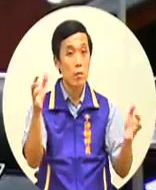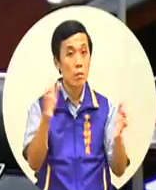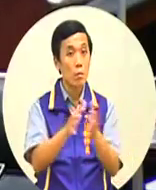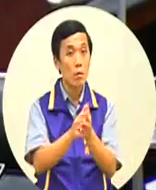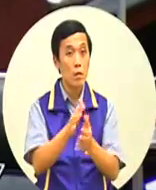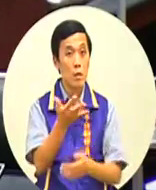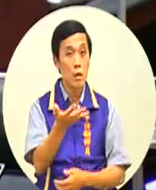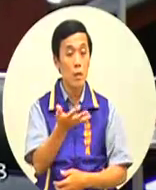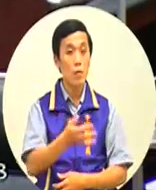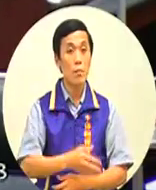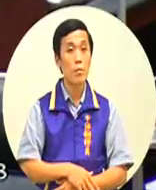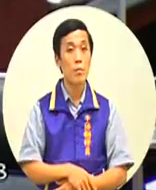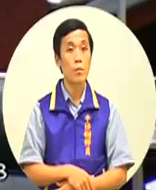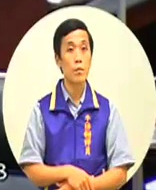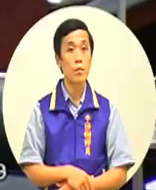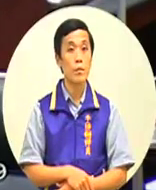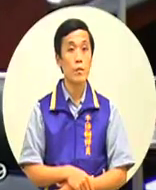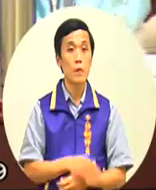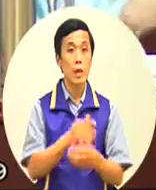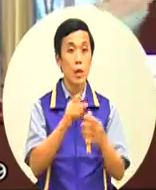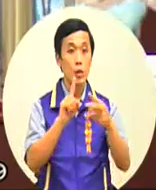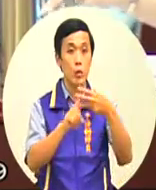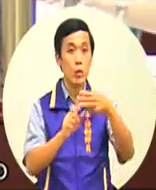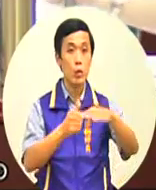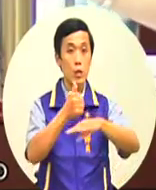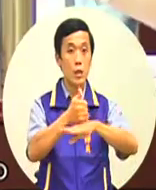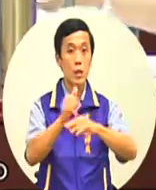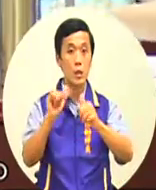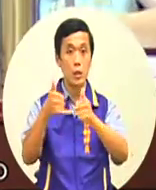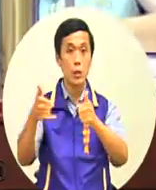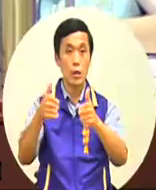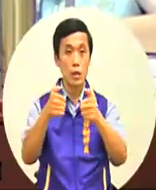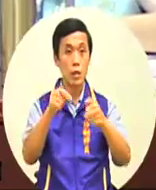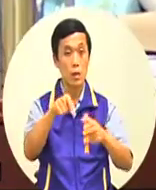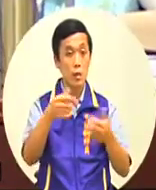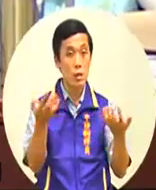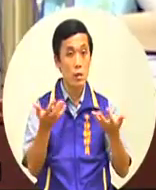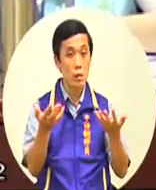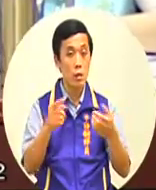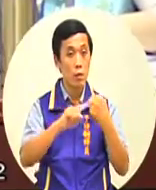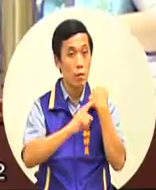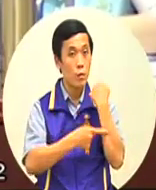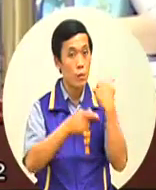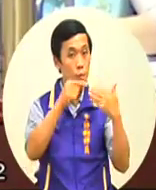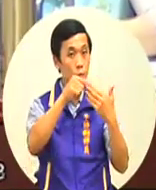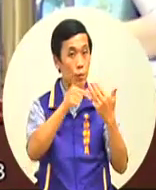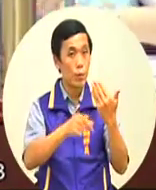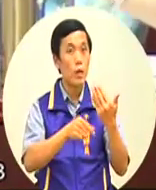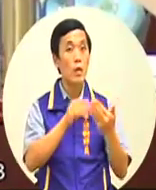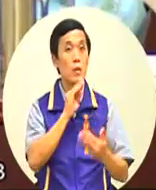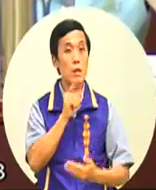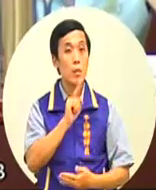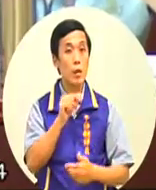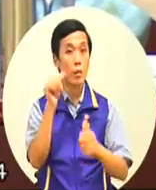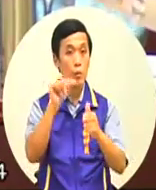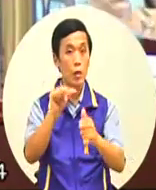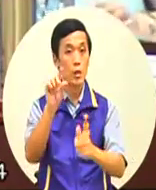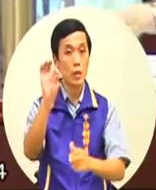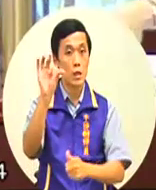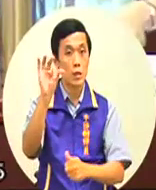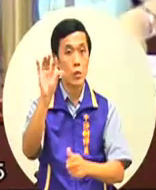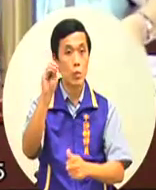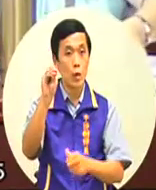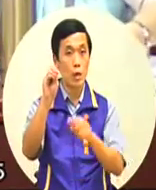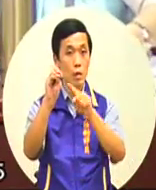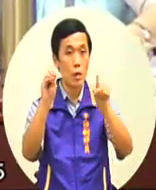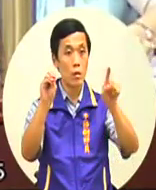安全答复。 谢谢主席，谢谢议员。这个案子在目前法律规定是处罚是